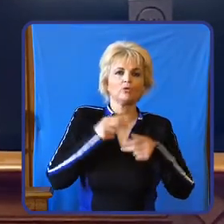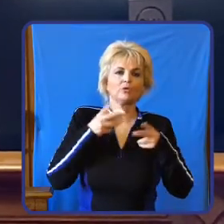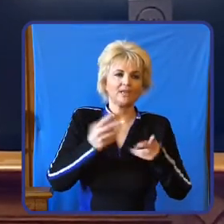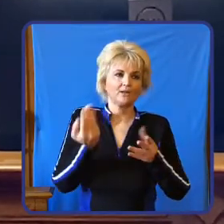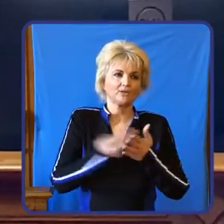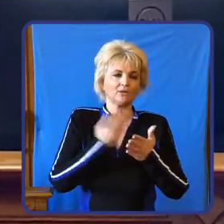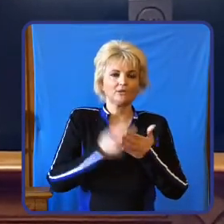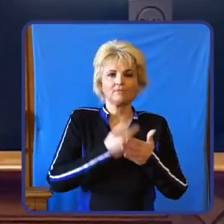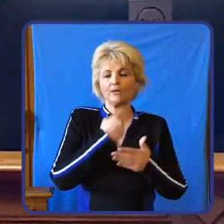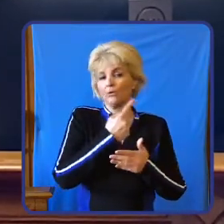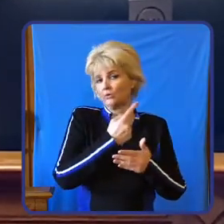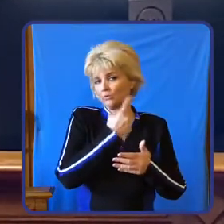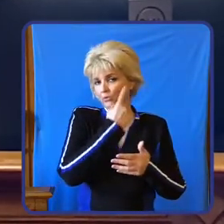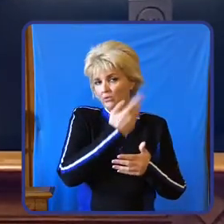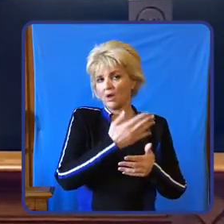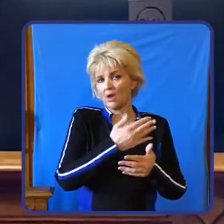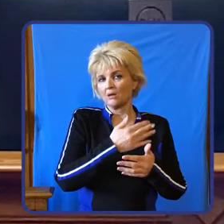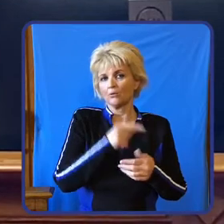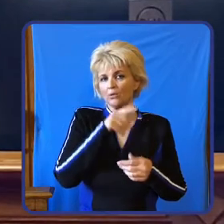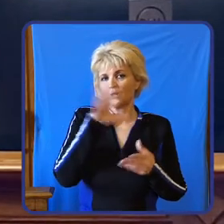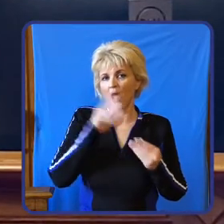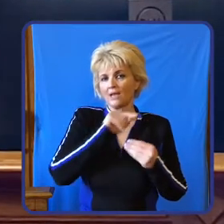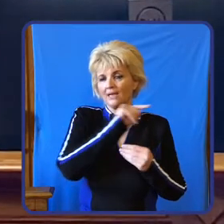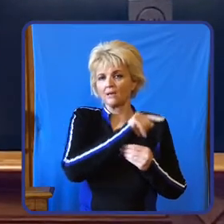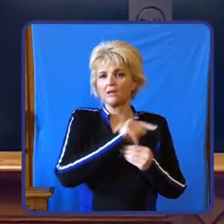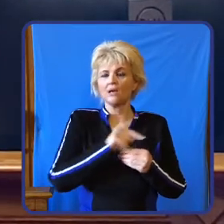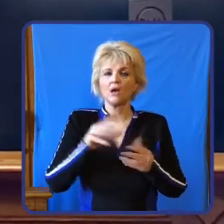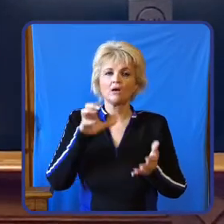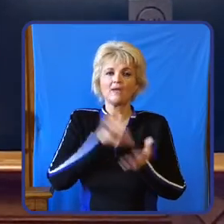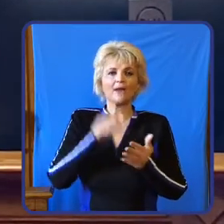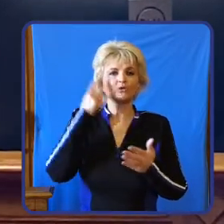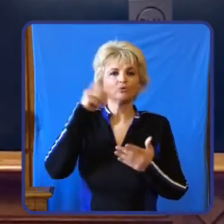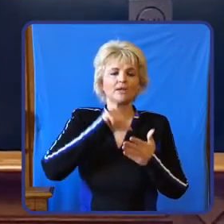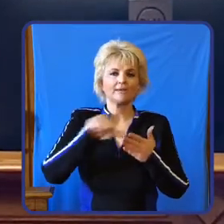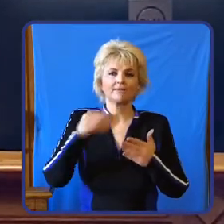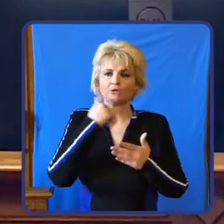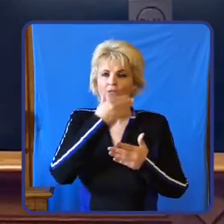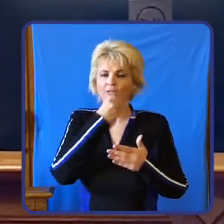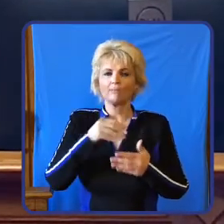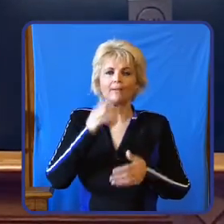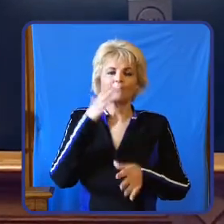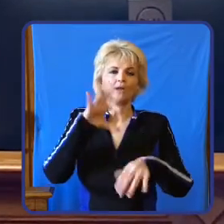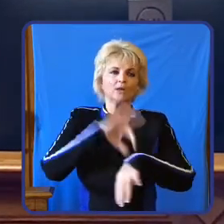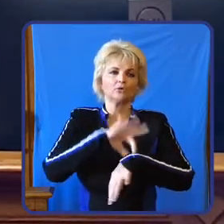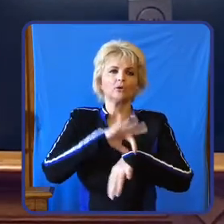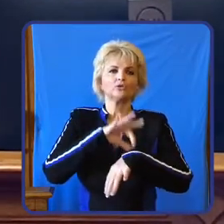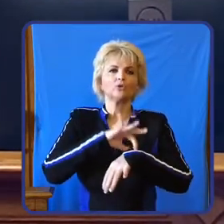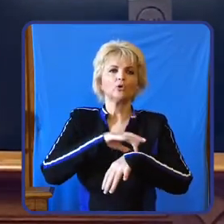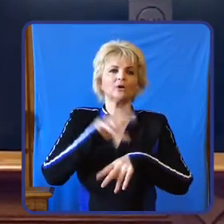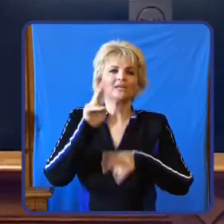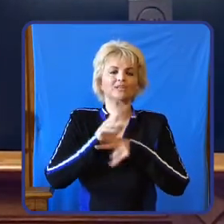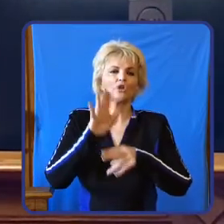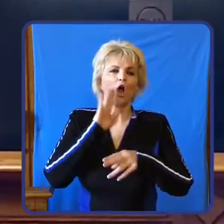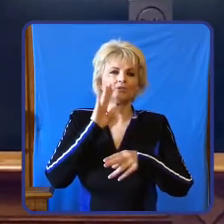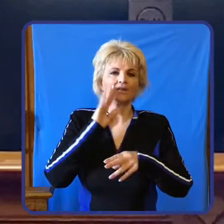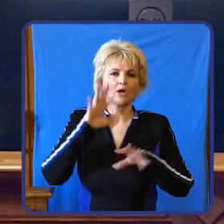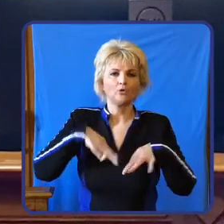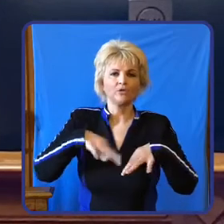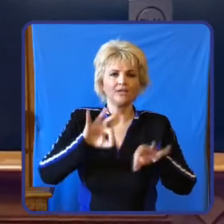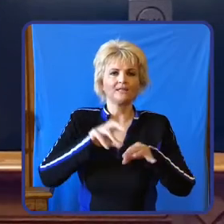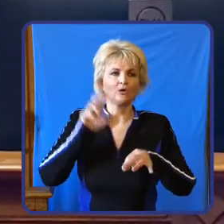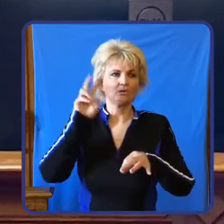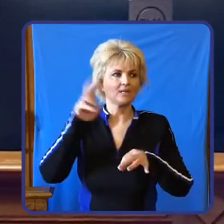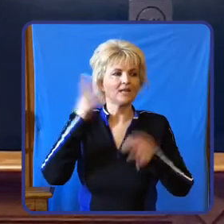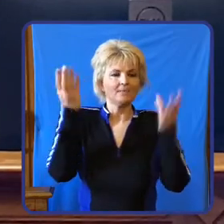mint 5 lakó tudja, én pedig önt megnyugtatom, hogy a város ki fogja tudni fizetni. Köszönöm szépen. Dr. Kisandra ügyrendi hozzászólása következik.